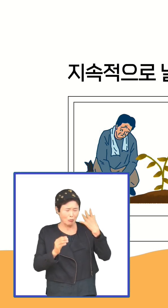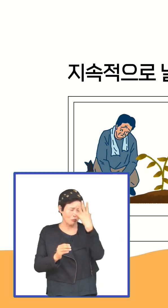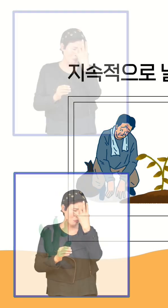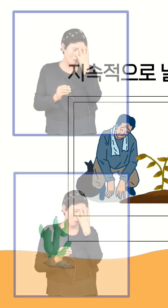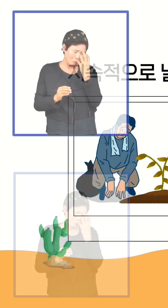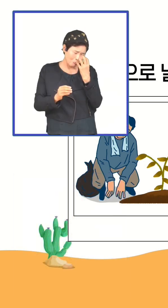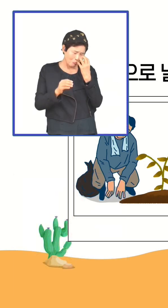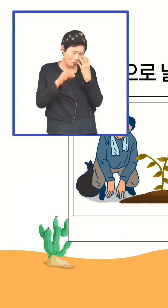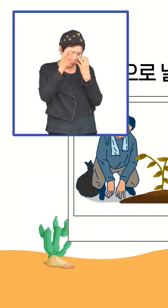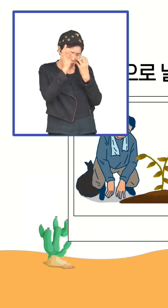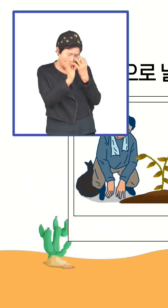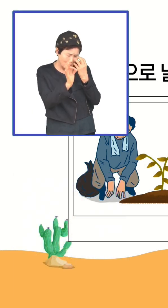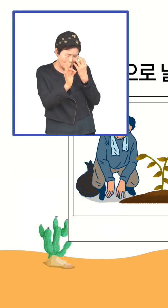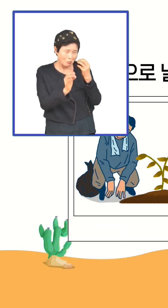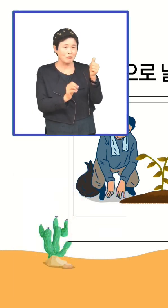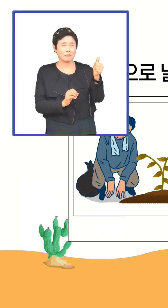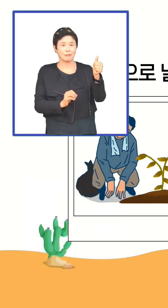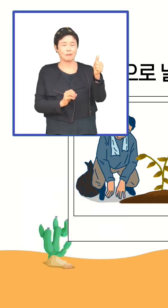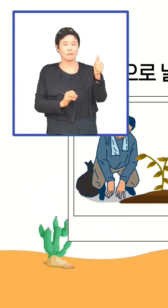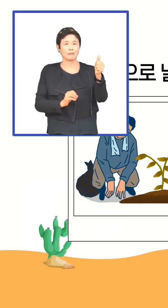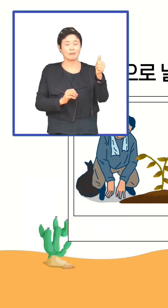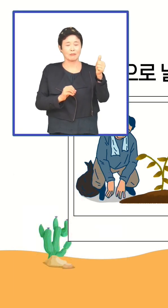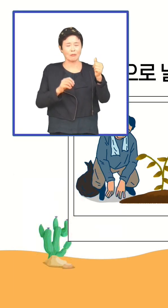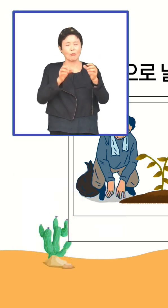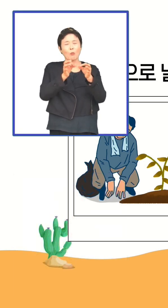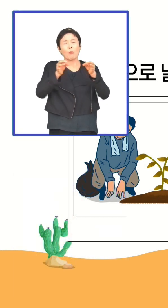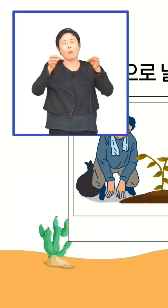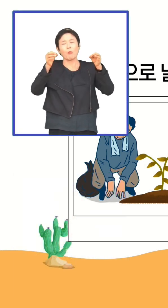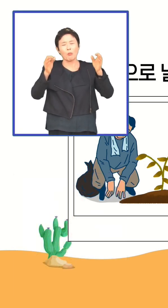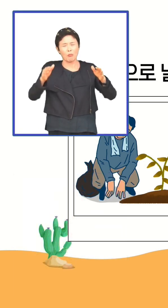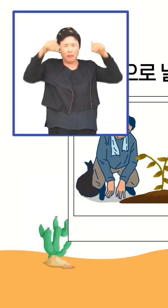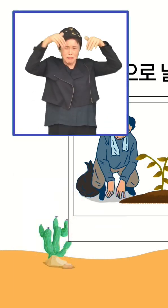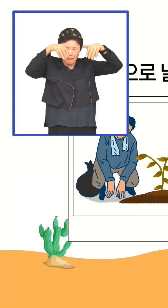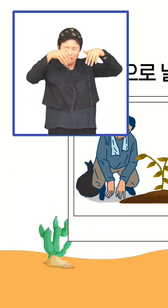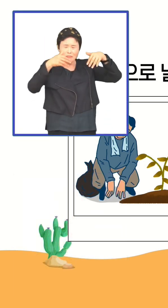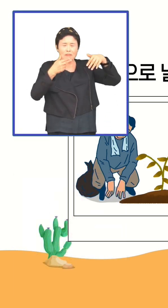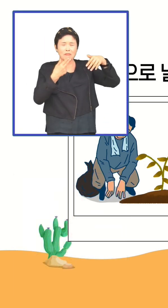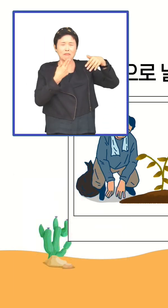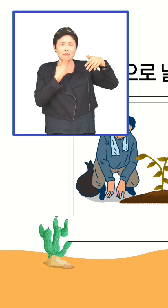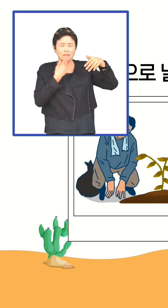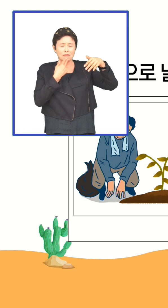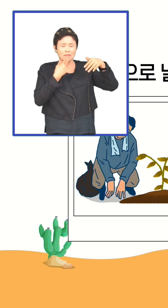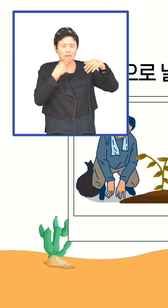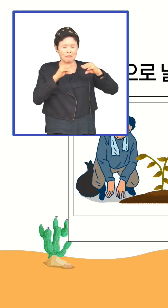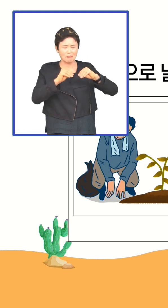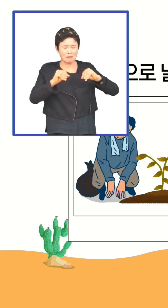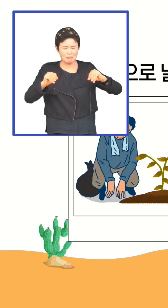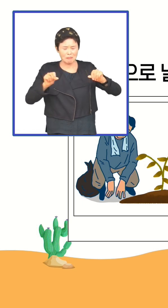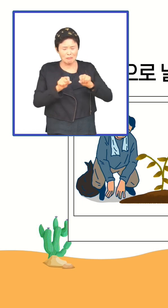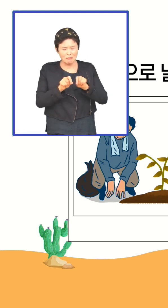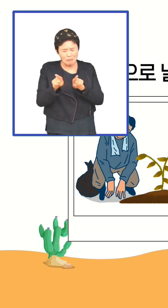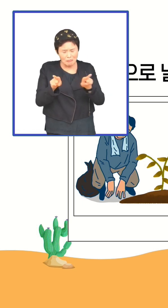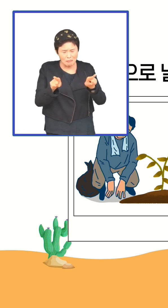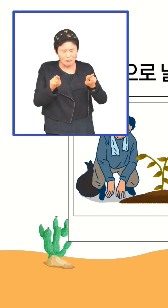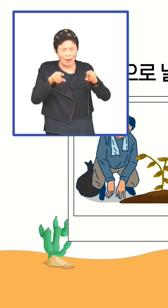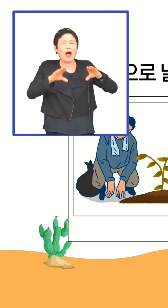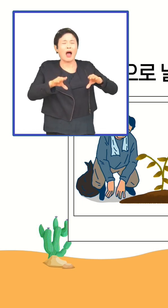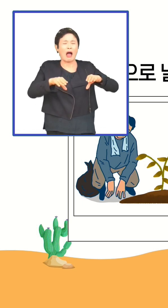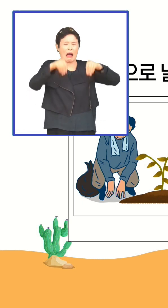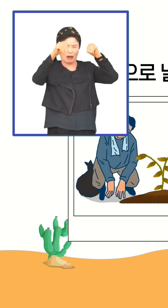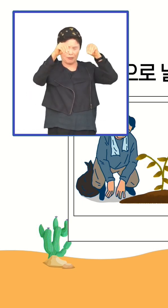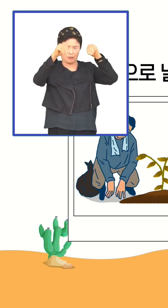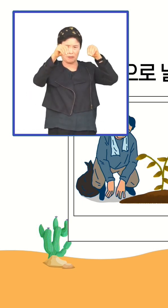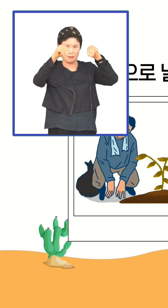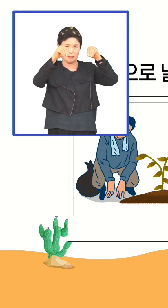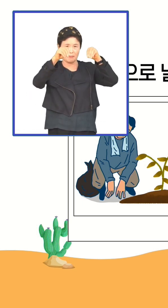그 식물을 시무룩하게 보고 있는 사람이 있어요. 오랫동안 비가 오지 않았고 땅이 갈라진 이것은